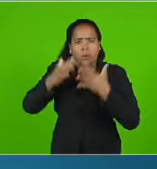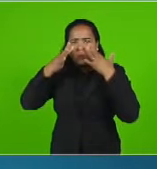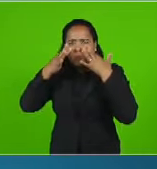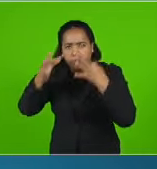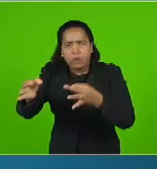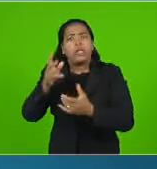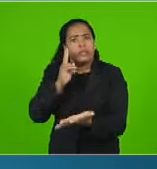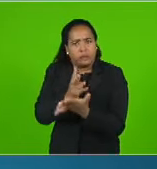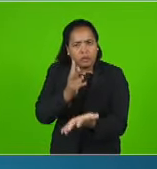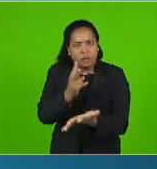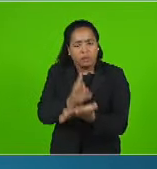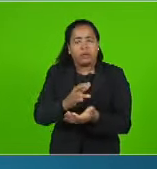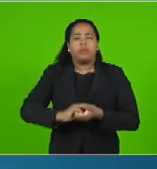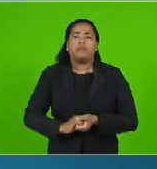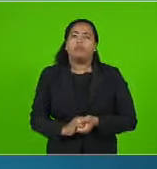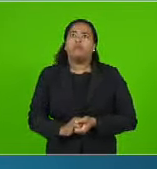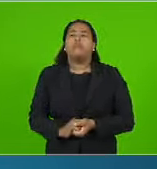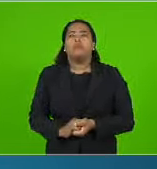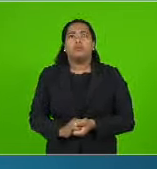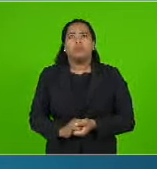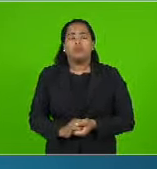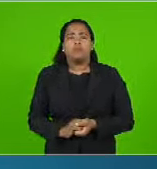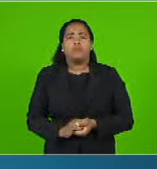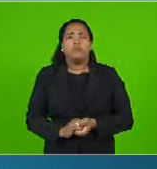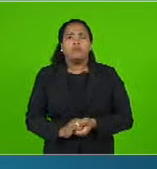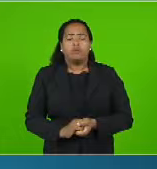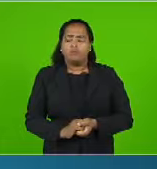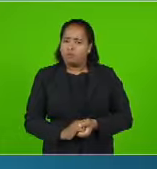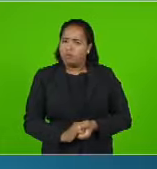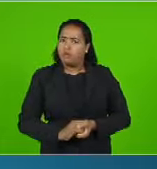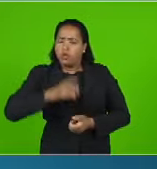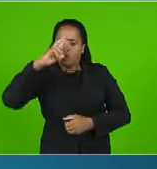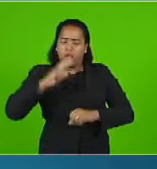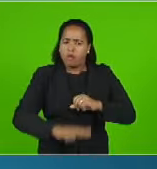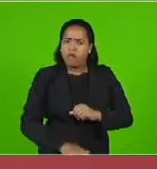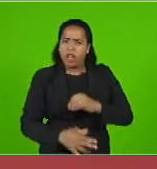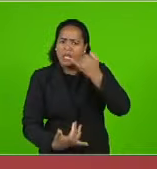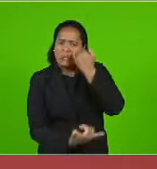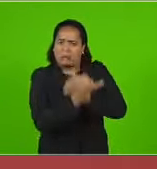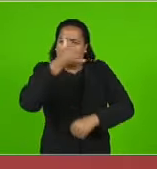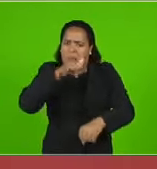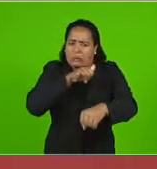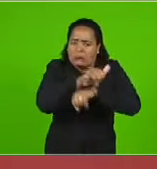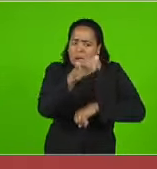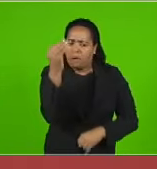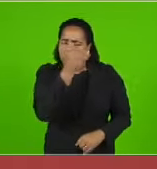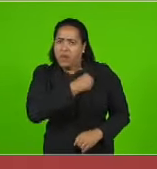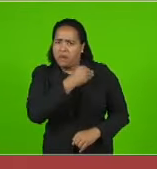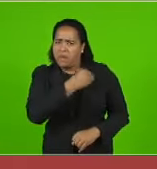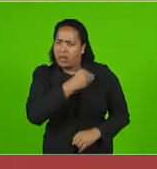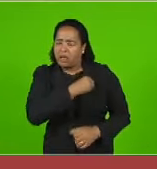А что вам говорю? Говорю всем, бодрствуйте. Марка 13:3. Предательство и беззаконие, возлюбленные,